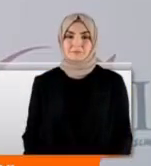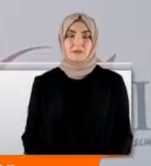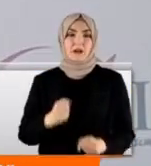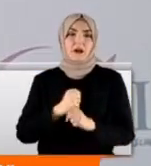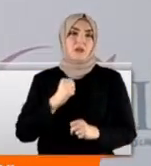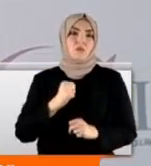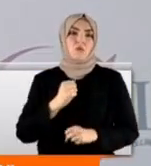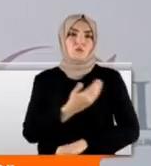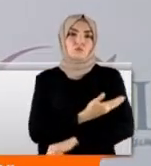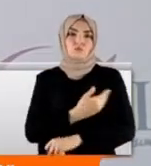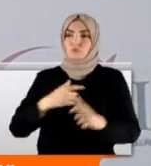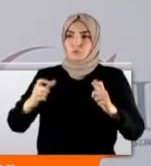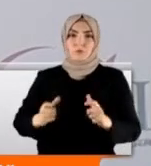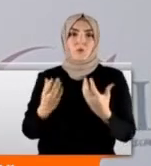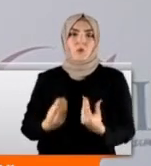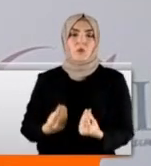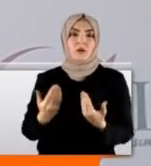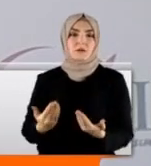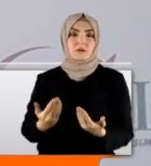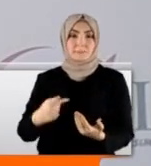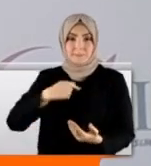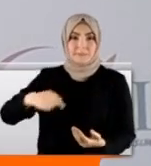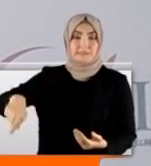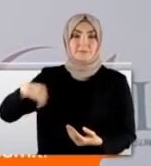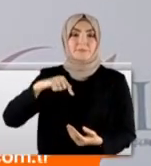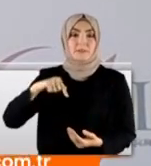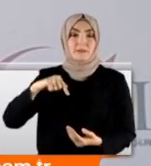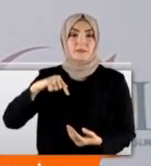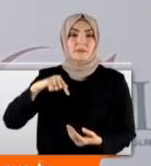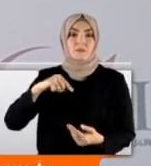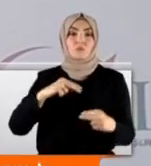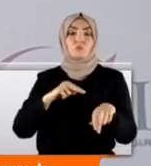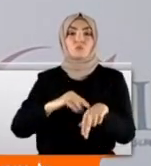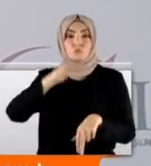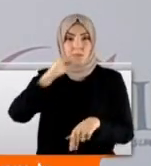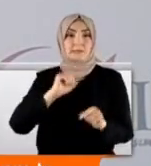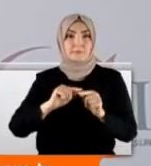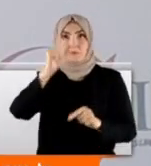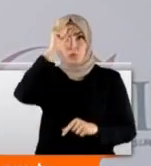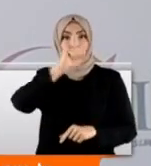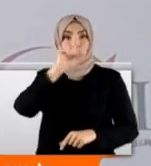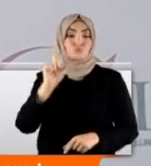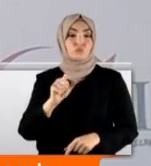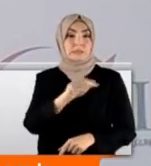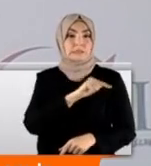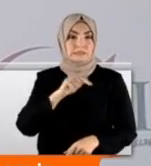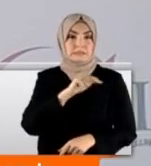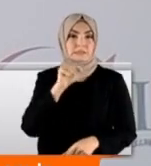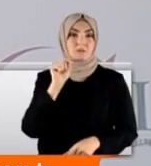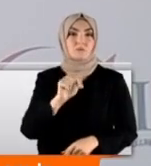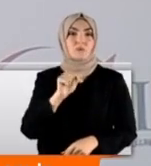Garantör ülke olarak bizim de Kuzey Kıbrıs Türk Cumhuriyeti'nin de bu diplomasi